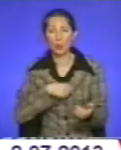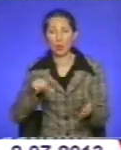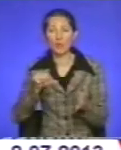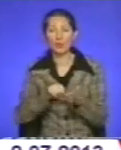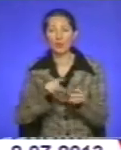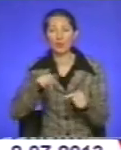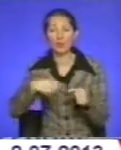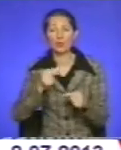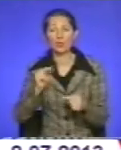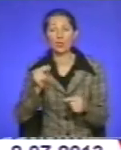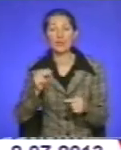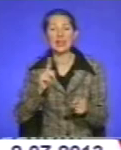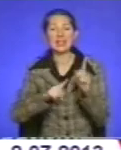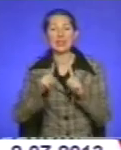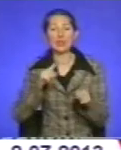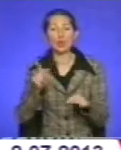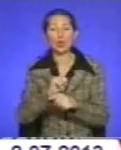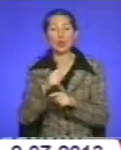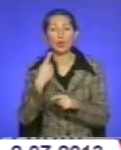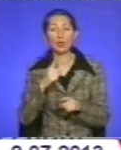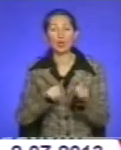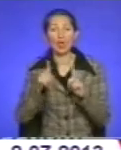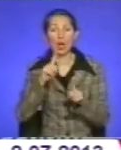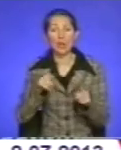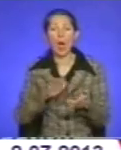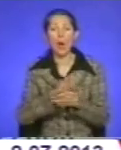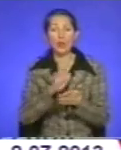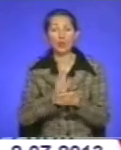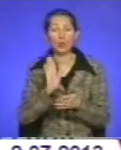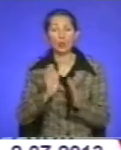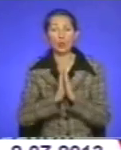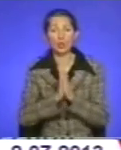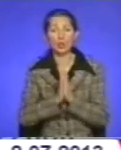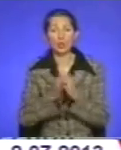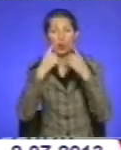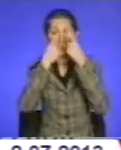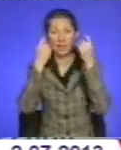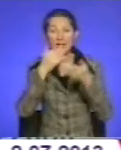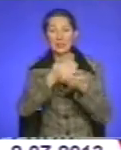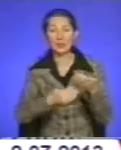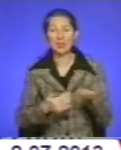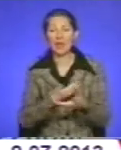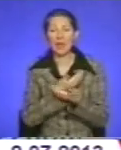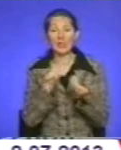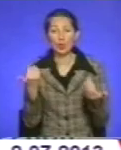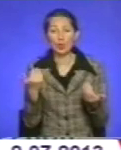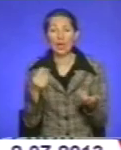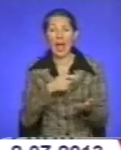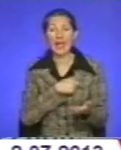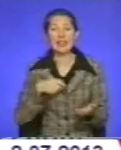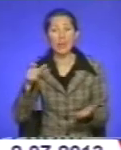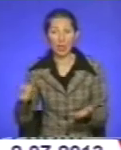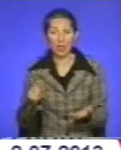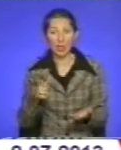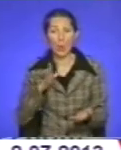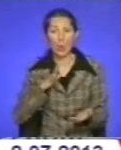наступний четвер сесію Тернопільської обласної ради, а пресу буду просити оголосити списки відсутніх депутатів, тому що,